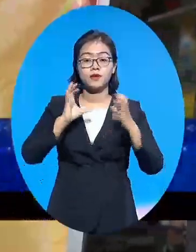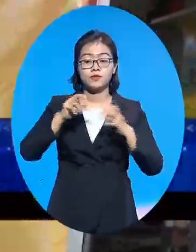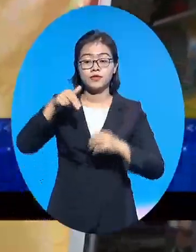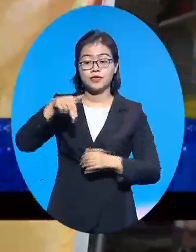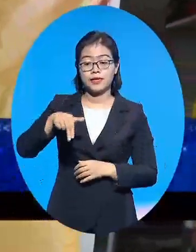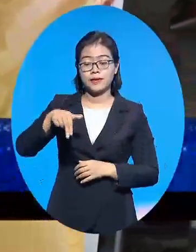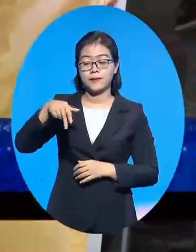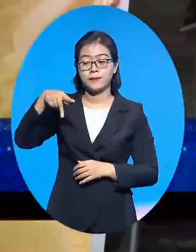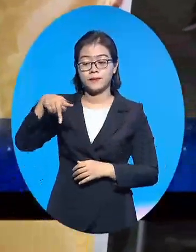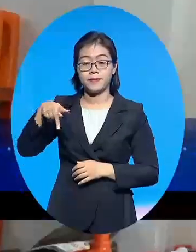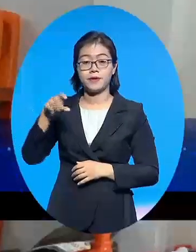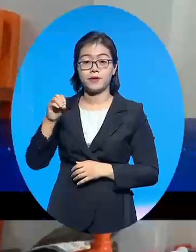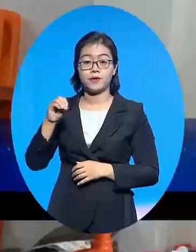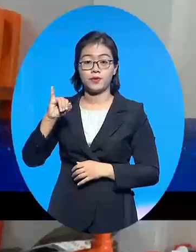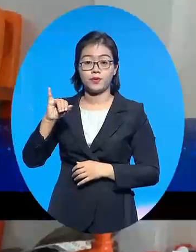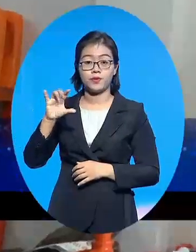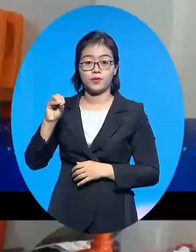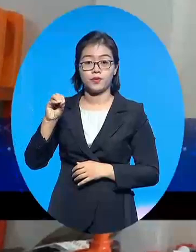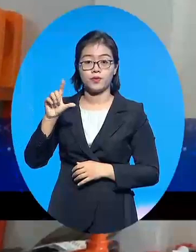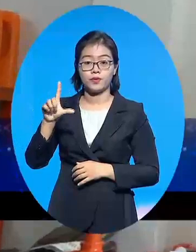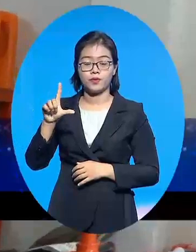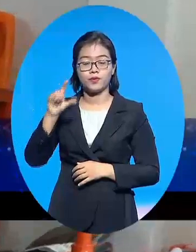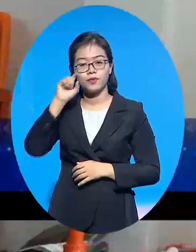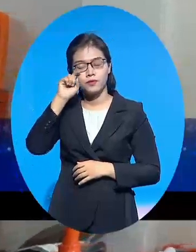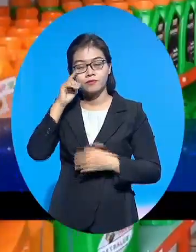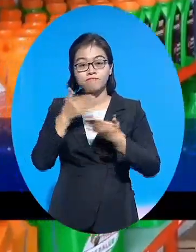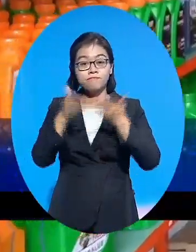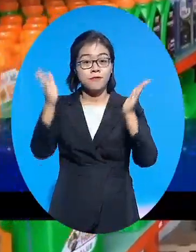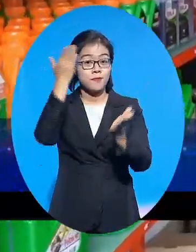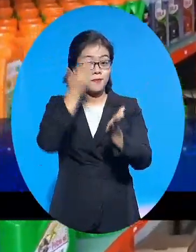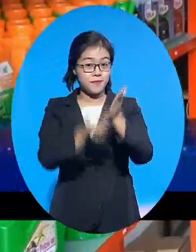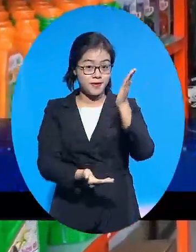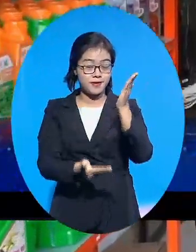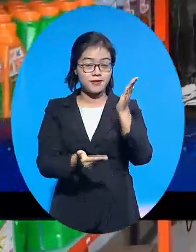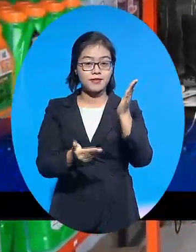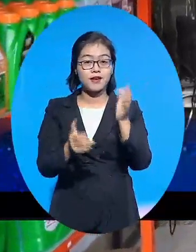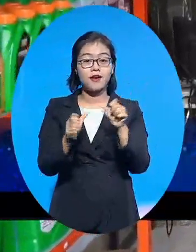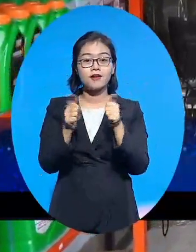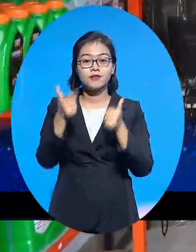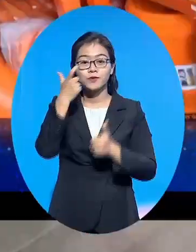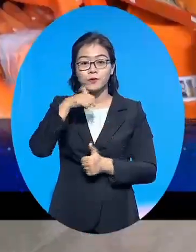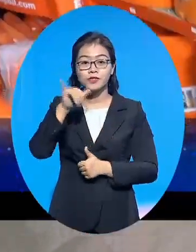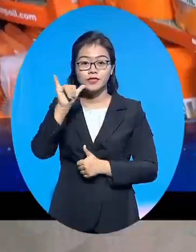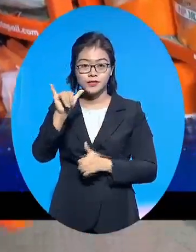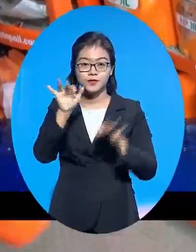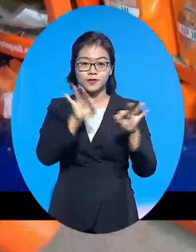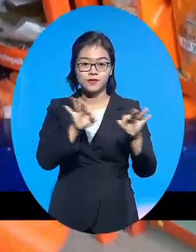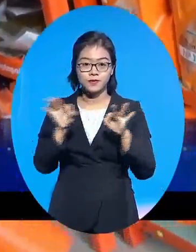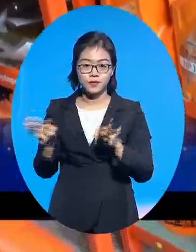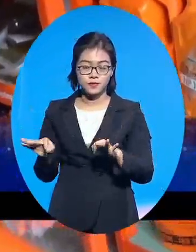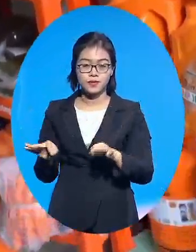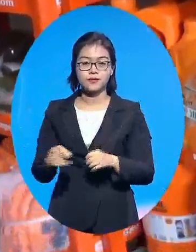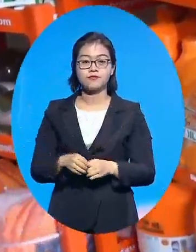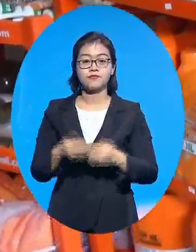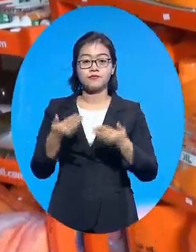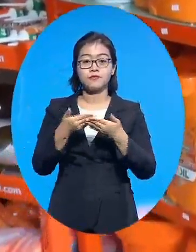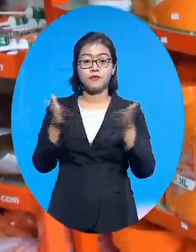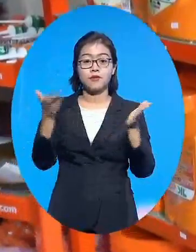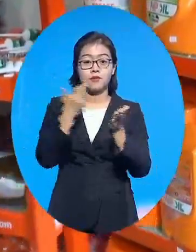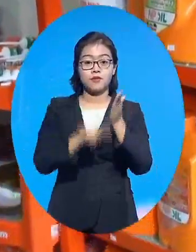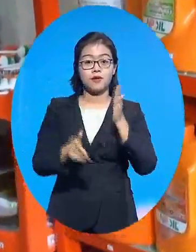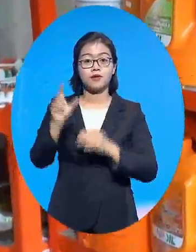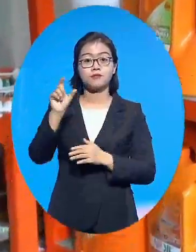đã khai trương cửa hàng tại khu vực chợ Lớn Phường 6 Quận 11 thành phố Hồ Chí Minh Đây là cửa hàng thứ 10 trong hệ thống dầu nhớt